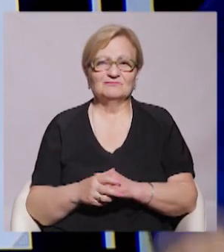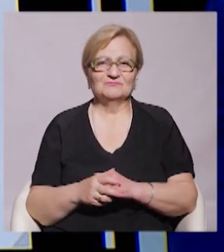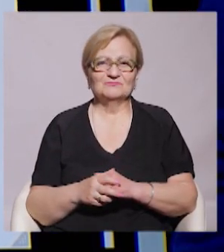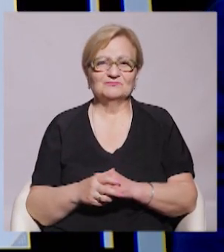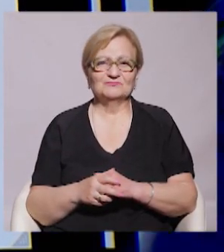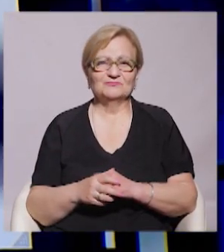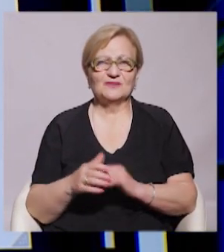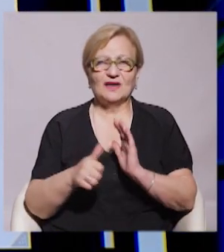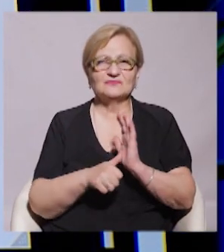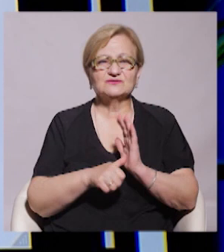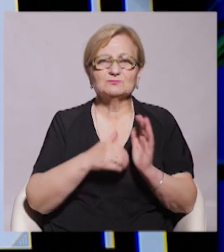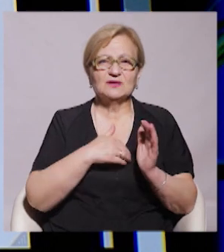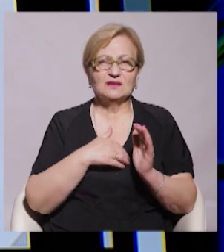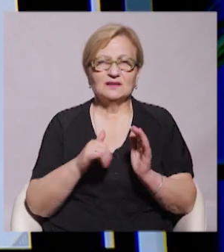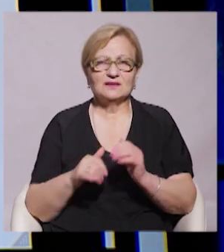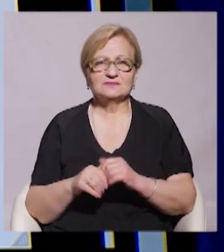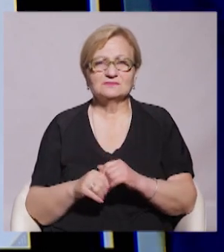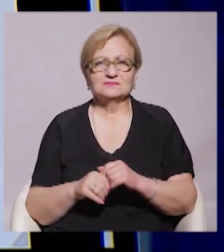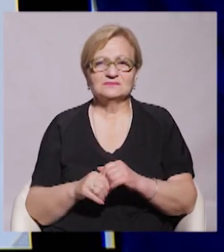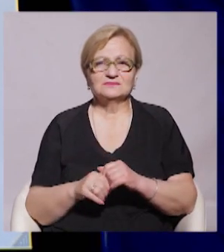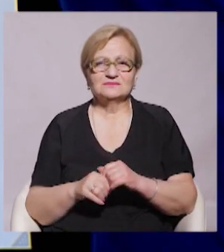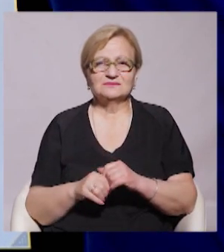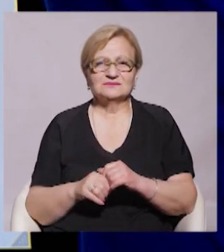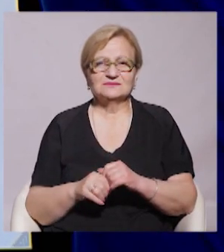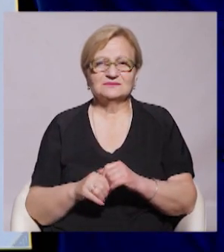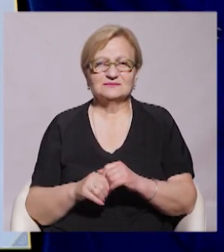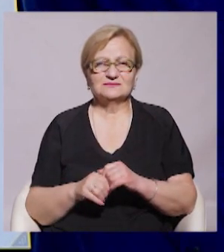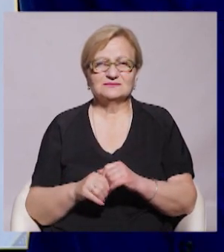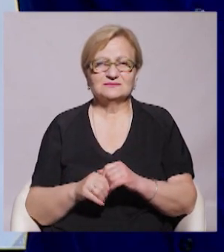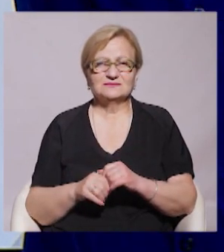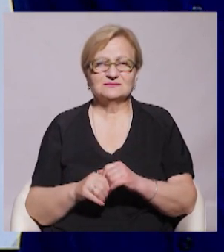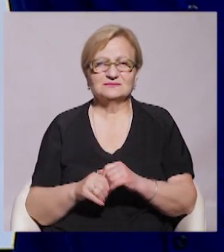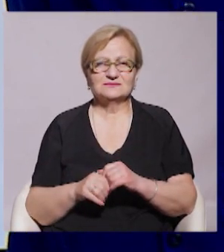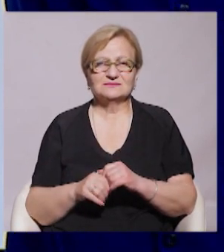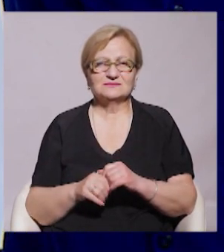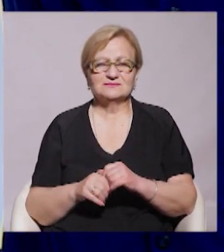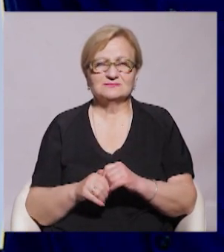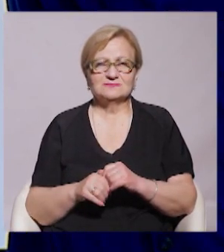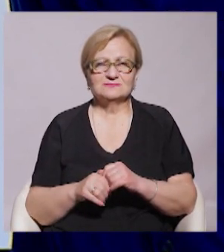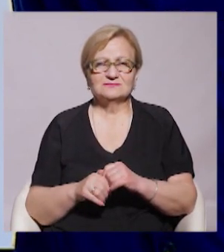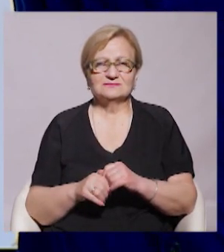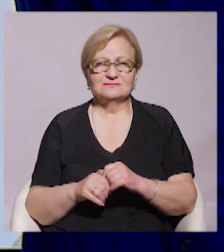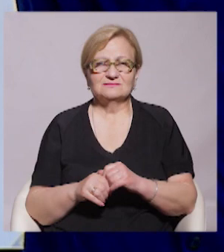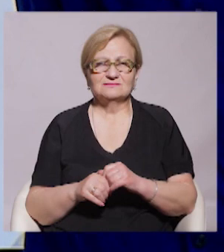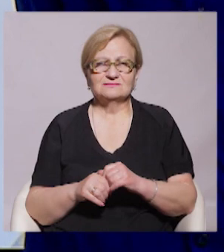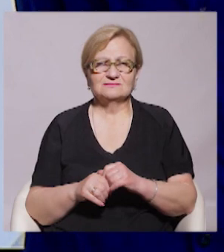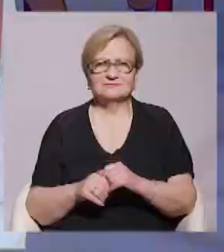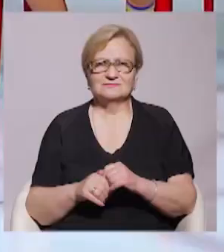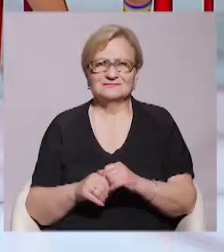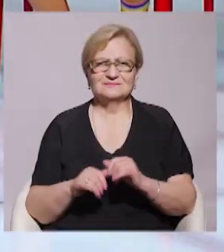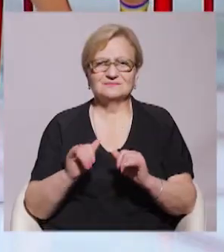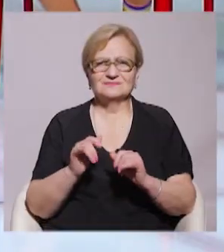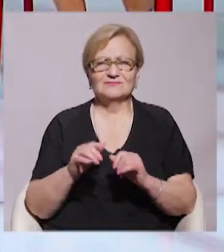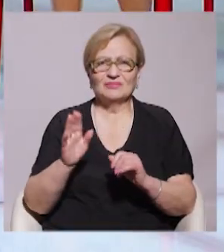მადლობა ექვსიანი მინდა ახლა მარცხნივ ზევი ზევი რას ხახობთ არა